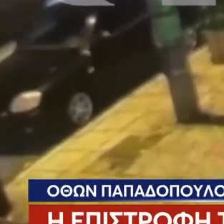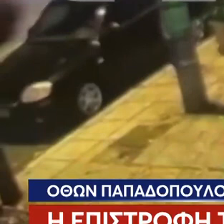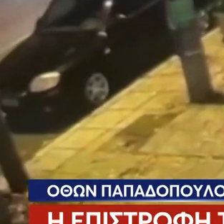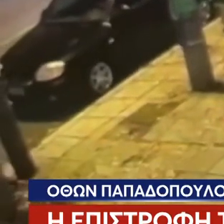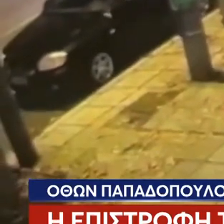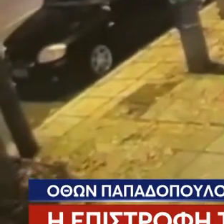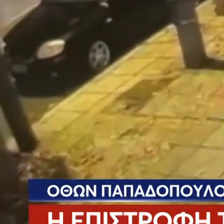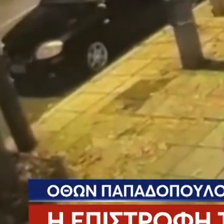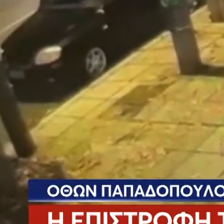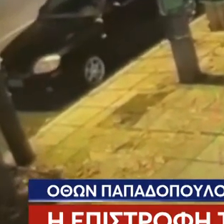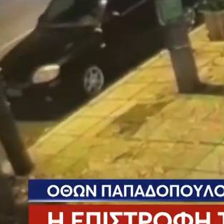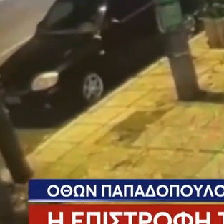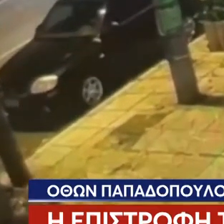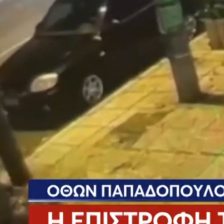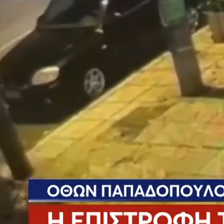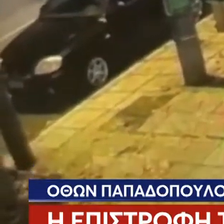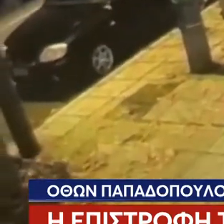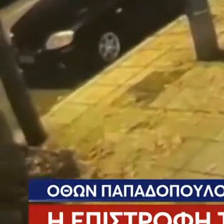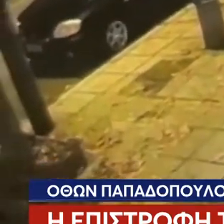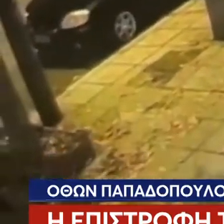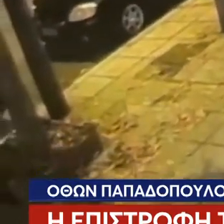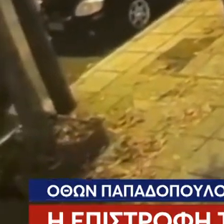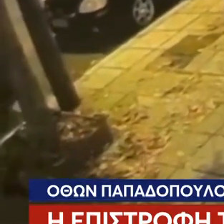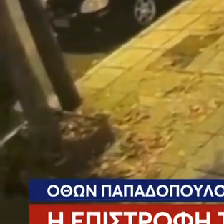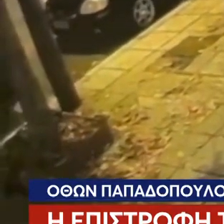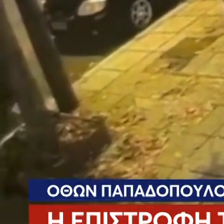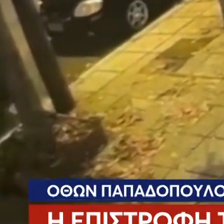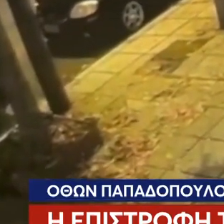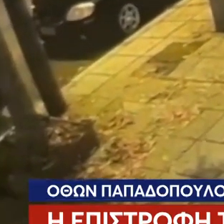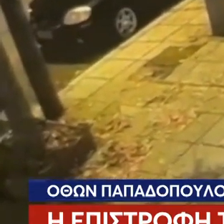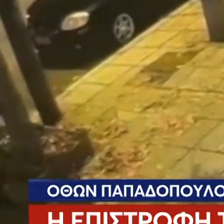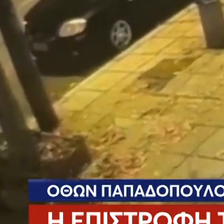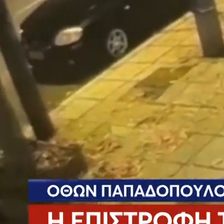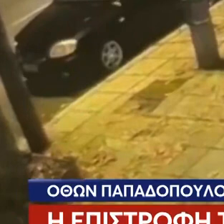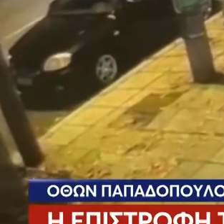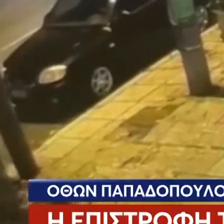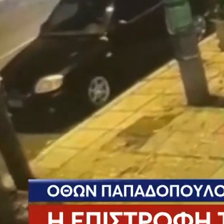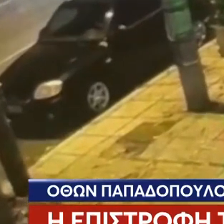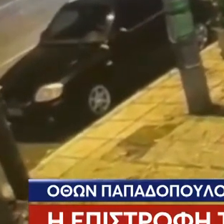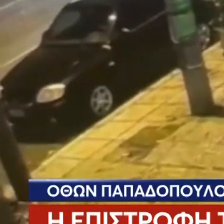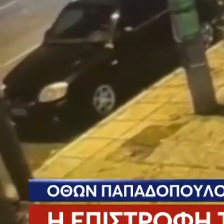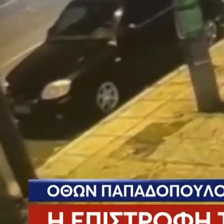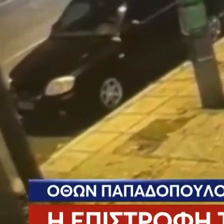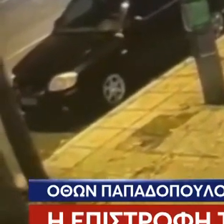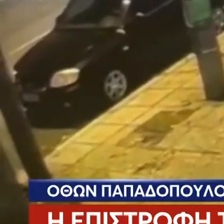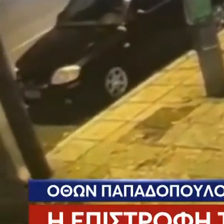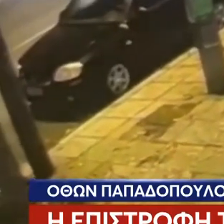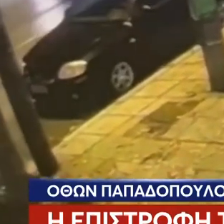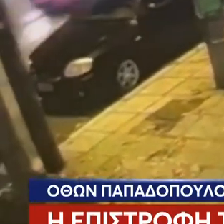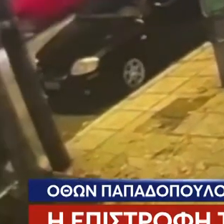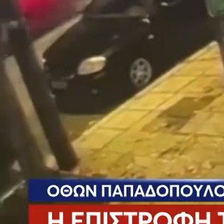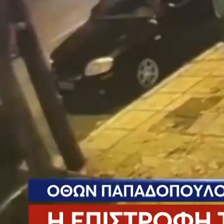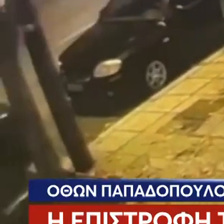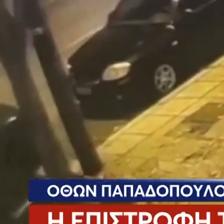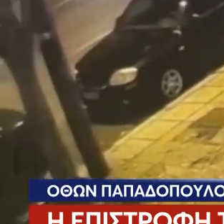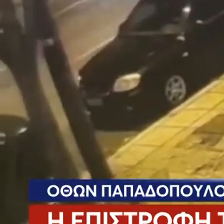Στο οπτικοακουστικό υλικό, κατά την έξοδο του σπιτιού, φαίνονται δύο φιγούρες χωρίς να μπορεί να προσδιοριστεί η ταυτότητα των προσώπων αυτών.